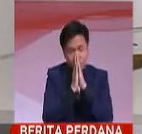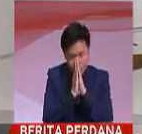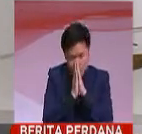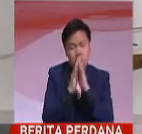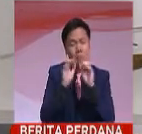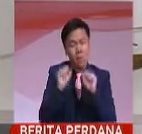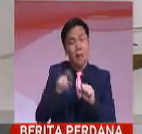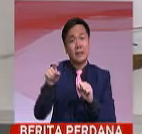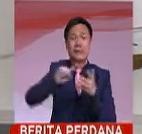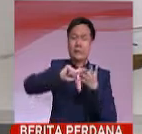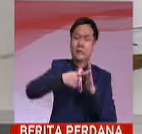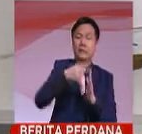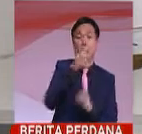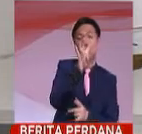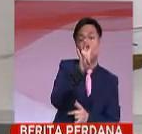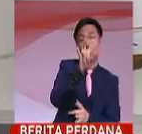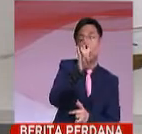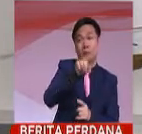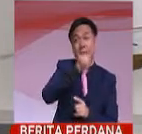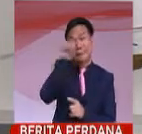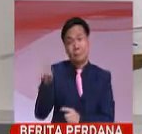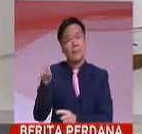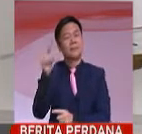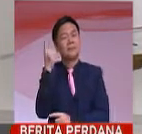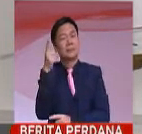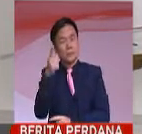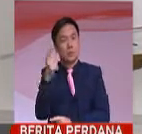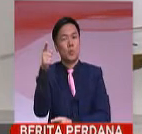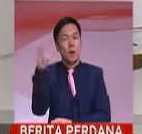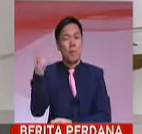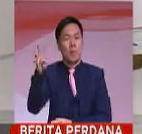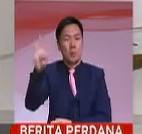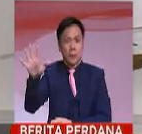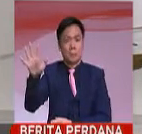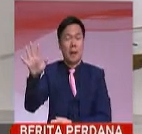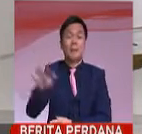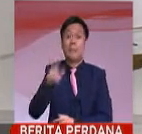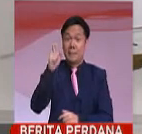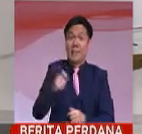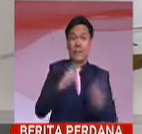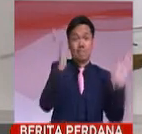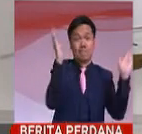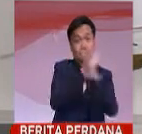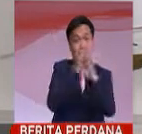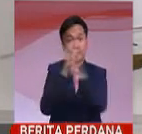diadakan bermula 7 pagi sehingga 1.45 tengah hari melibatkan tiga sesi.